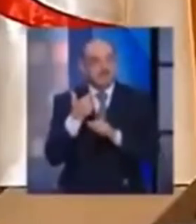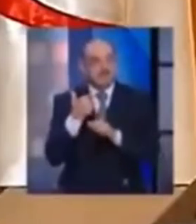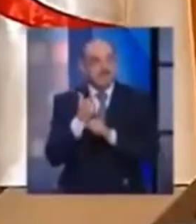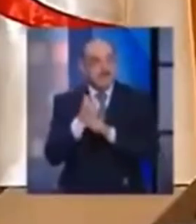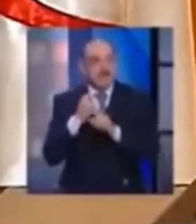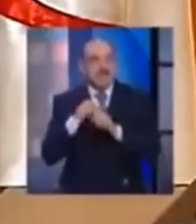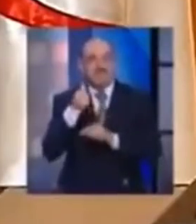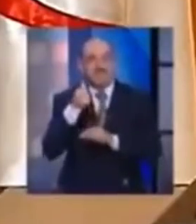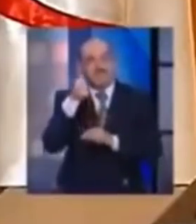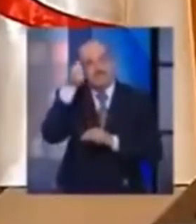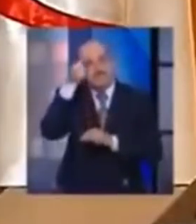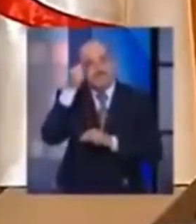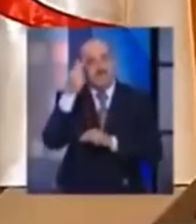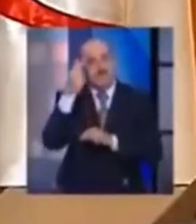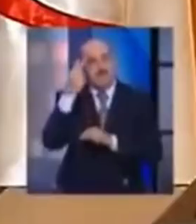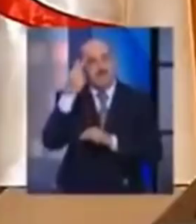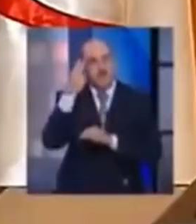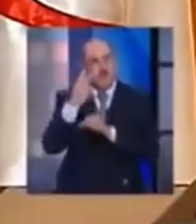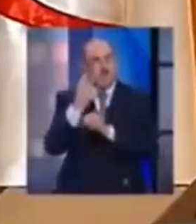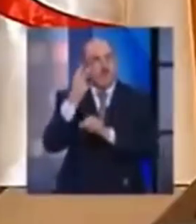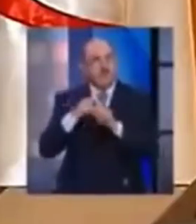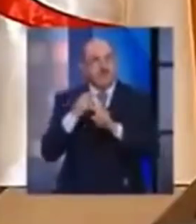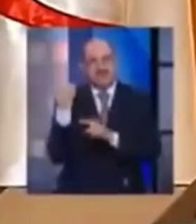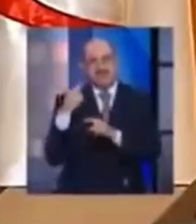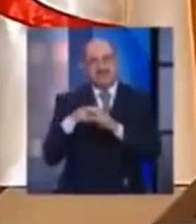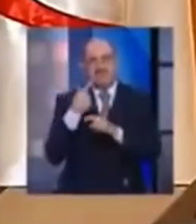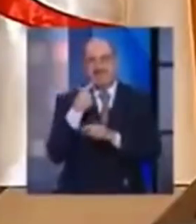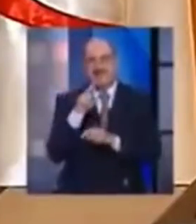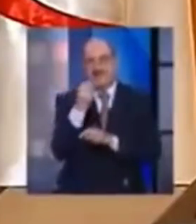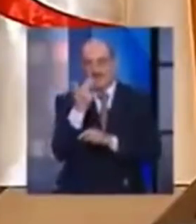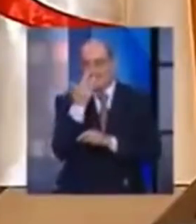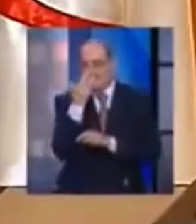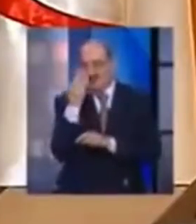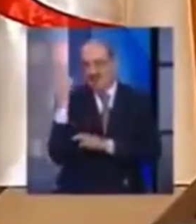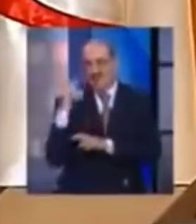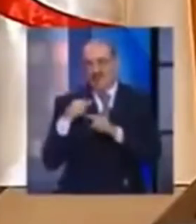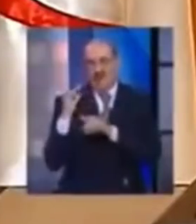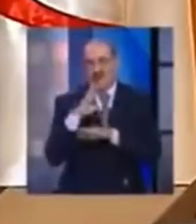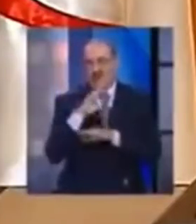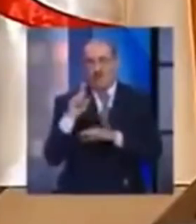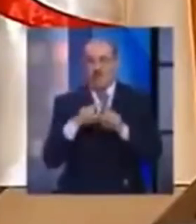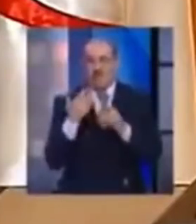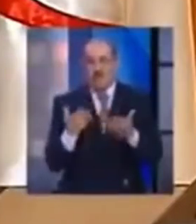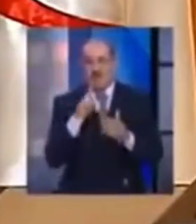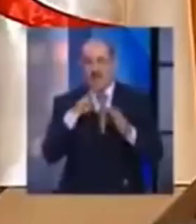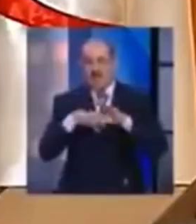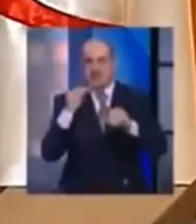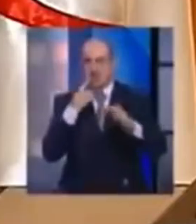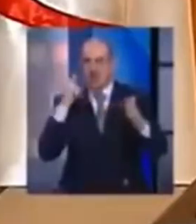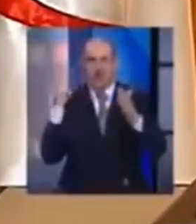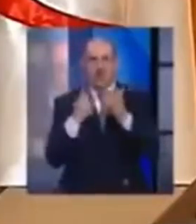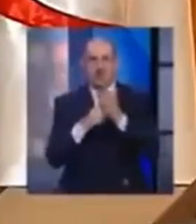احياء ذكرى ثانية للحراك المبارك الاصيل أنا خديت قرار